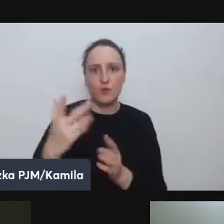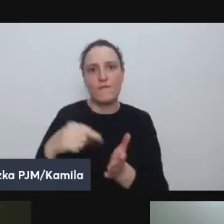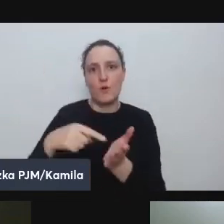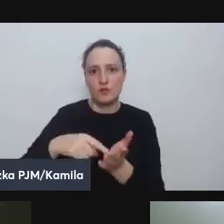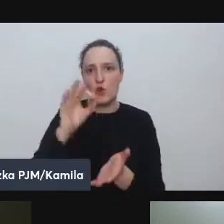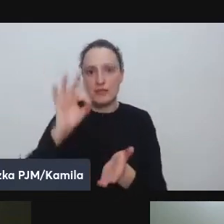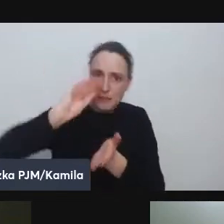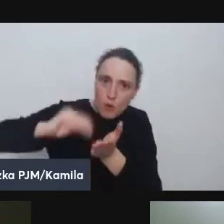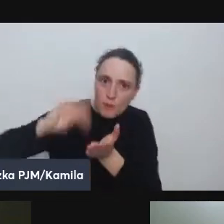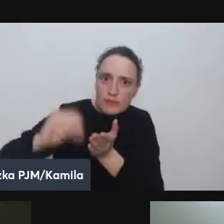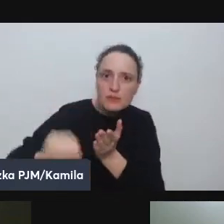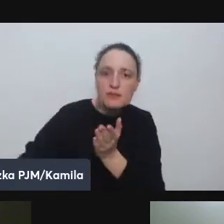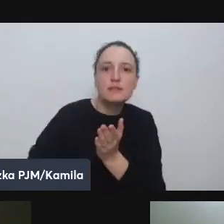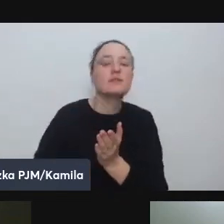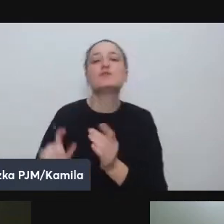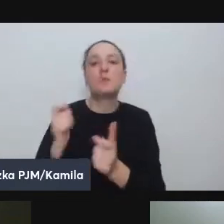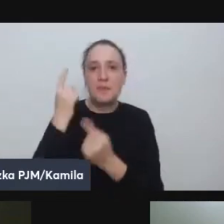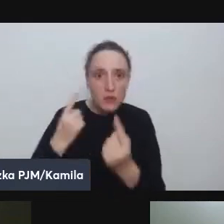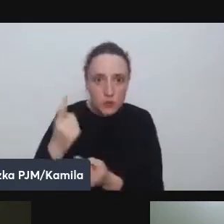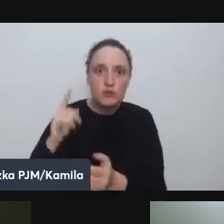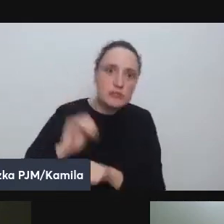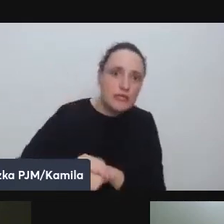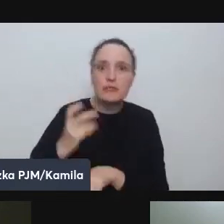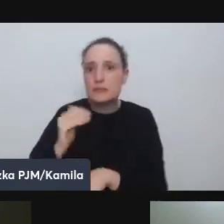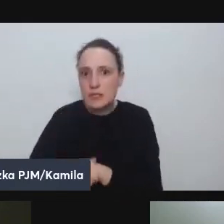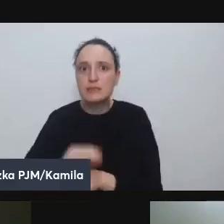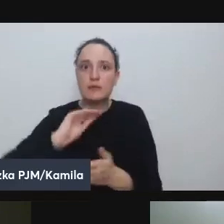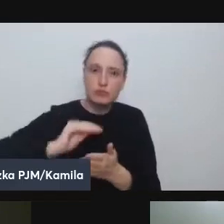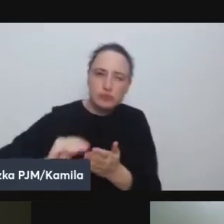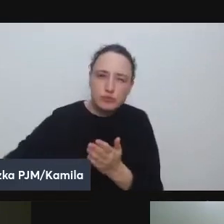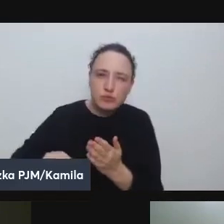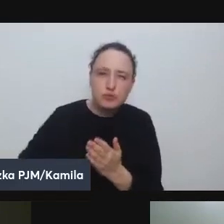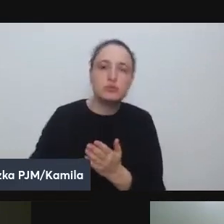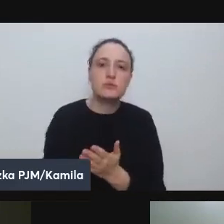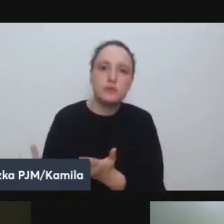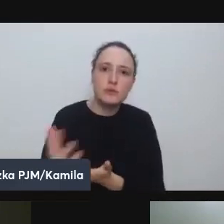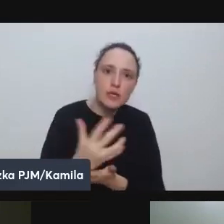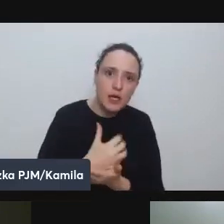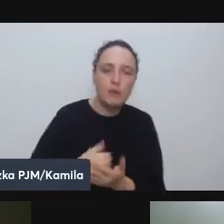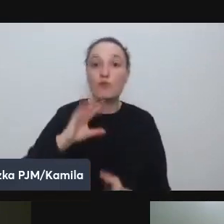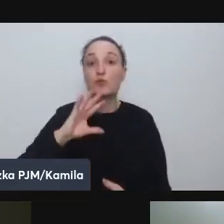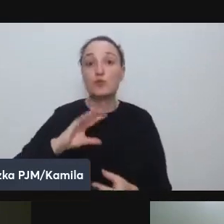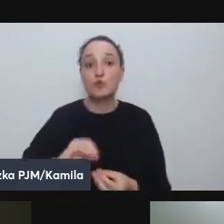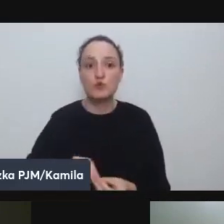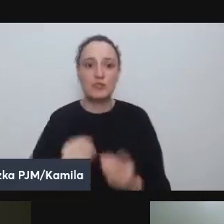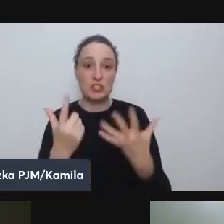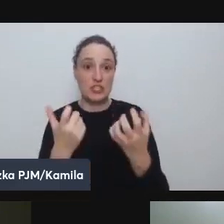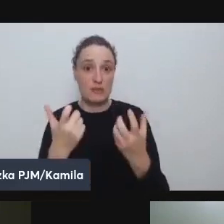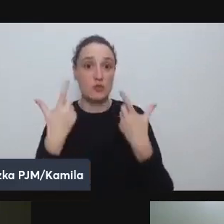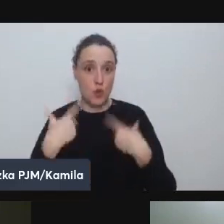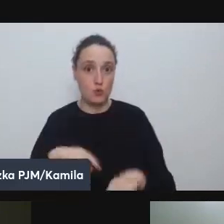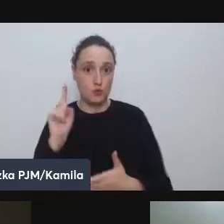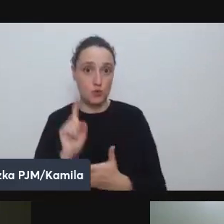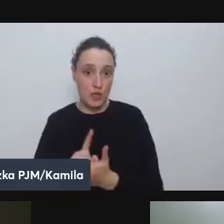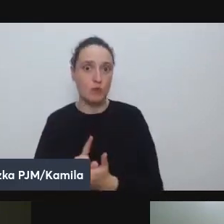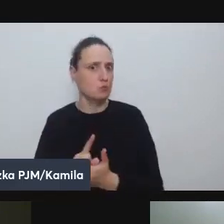się, co o tym myślicie. Pod petycją podpisało się ponad 700 osób,